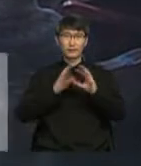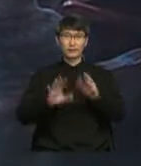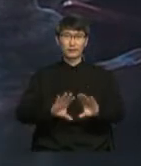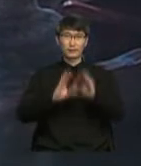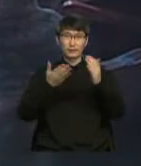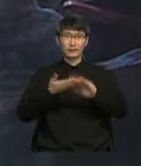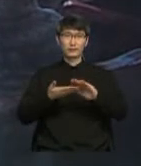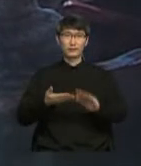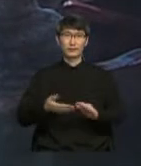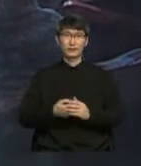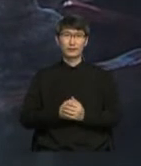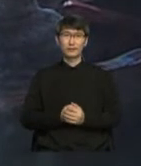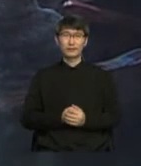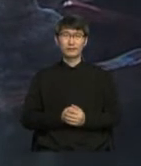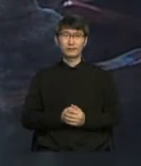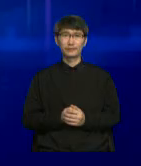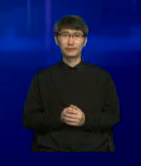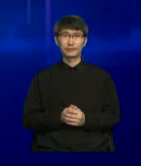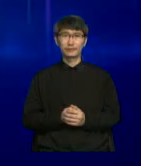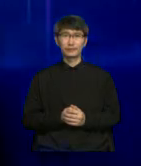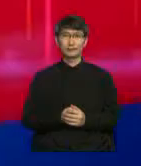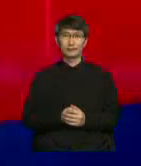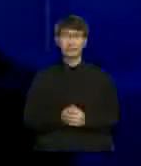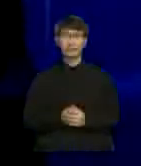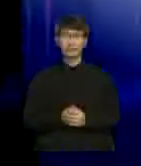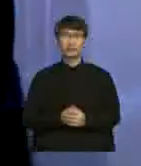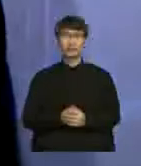열렸습니다 보도에 지역 - 잡니다